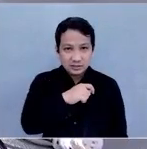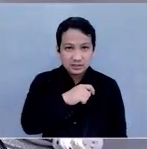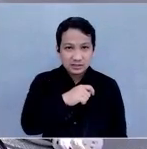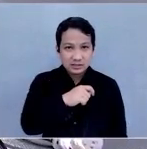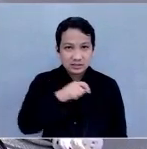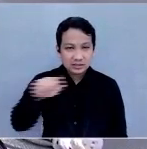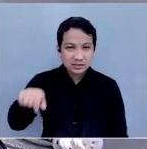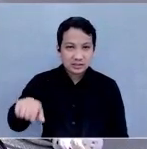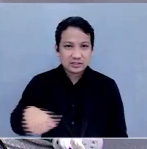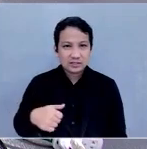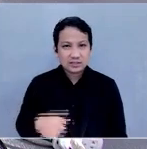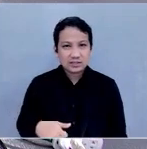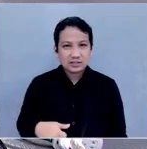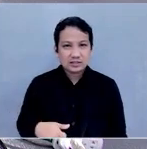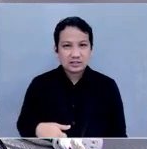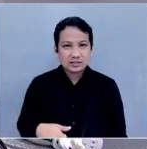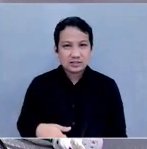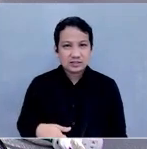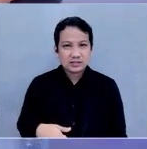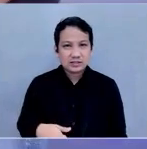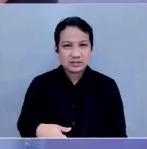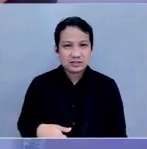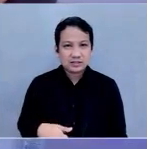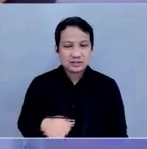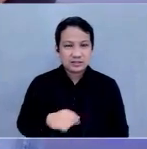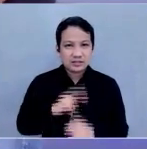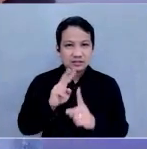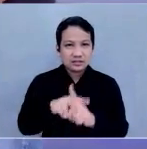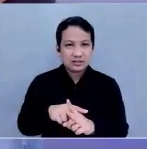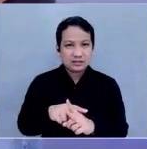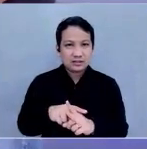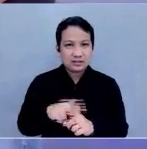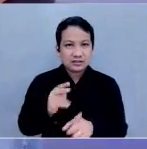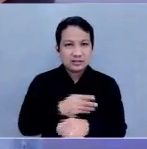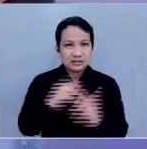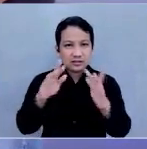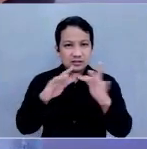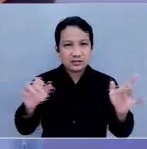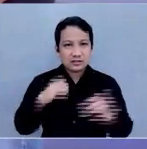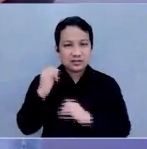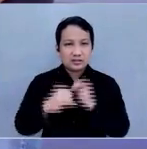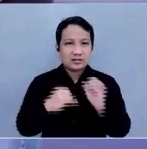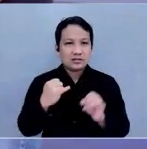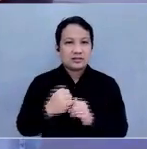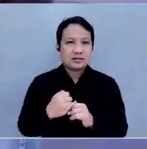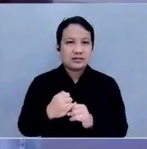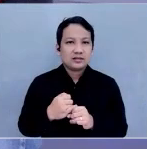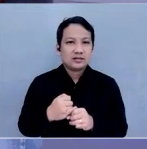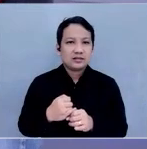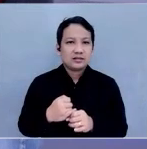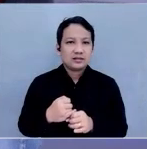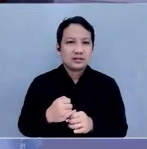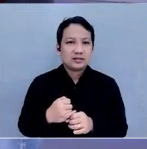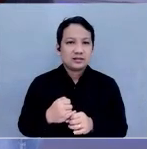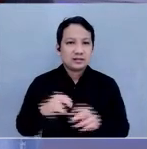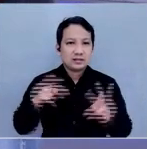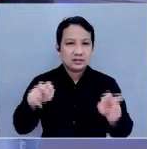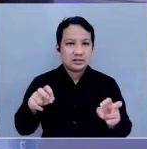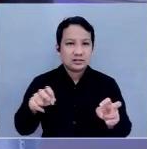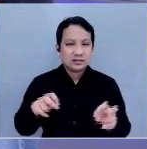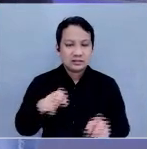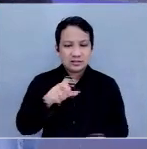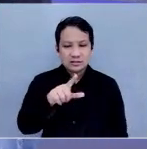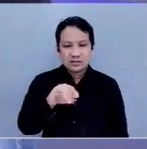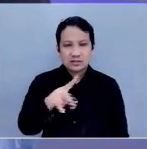yan? Yes po. So, nag-apply kami sa isang music festival, international music festival sa Taiwan. Ang tawag mo sa kanya, Luckfest